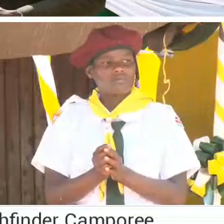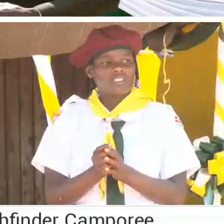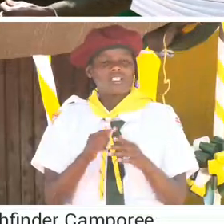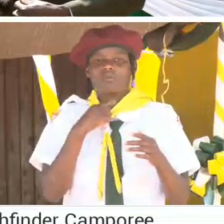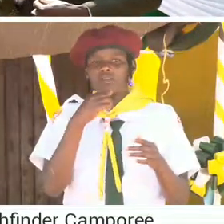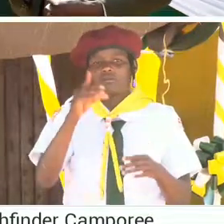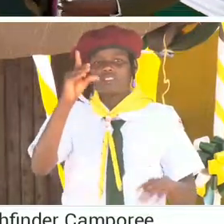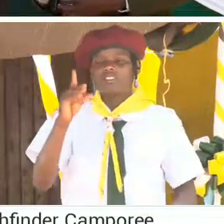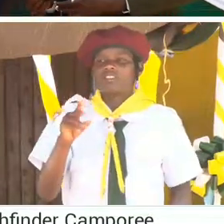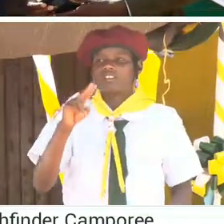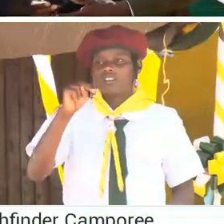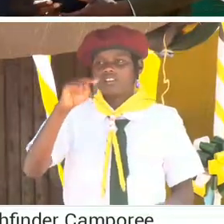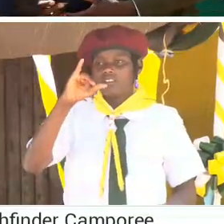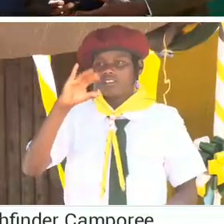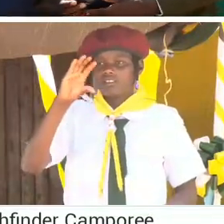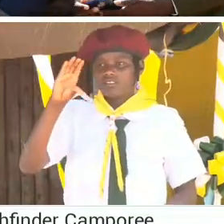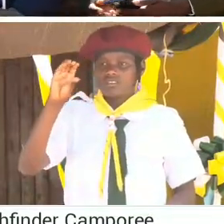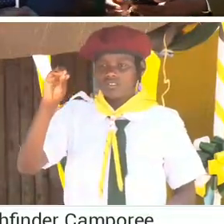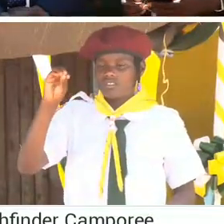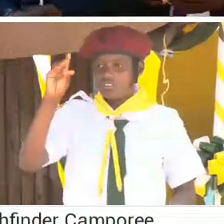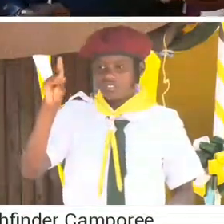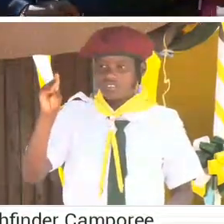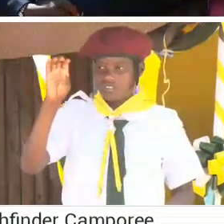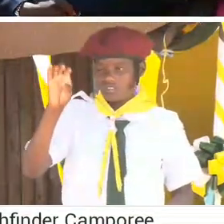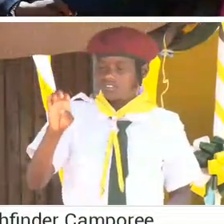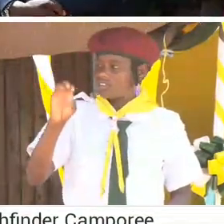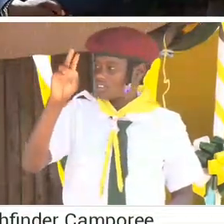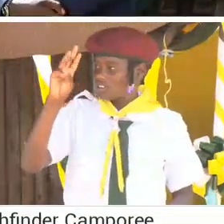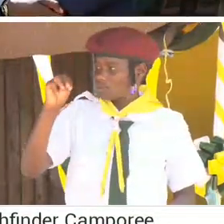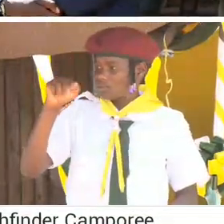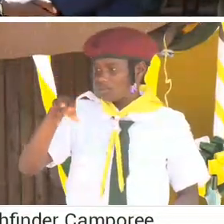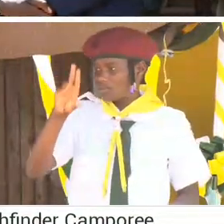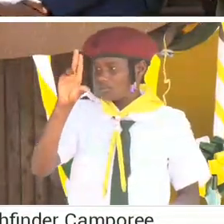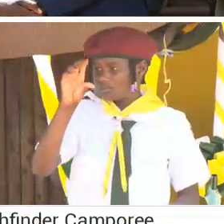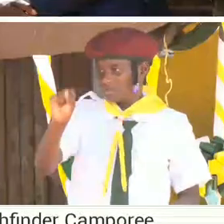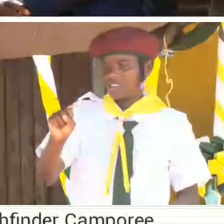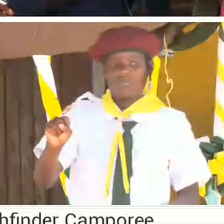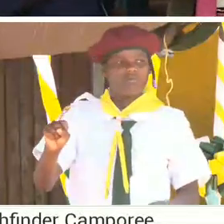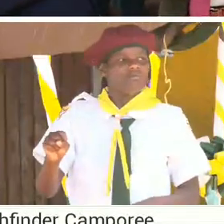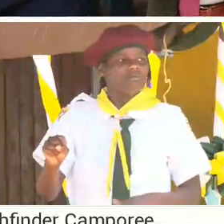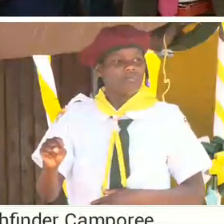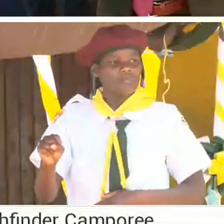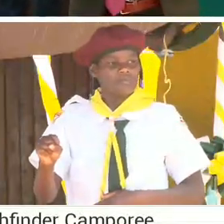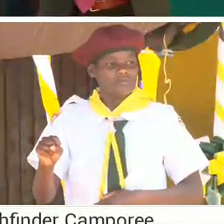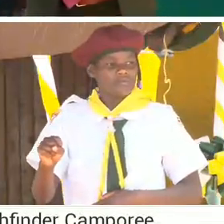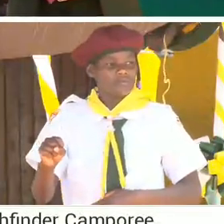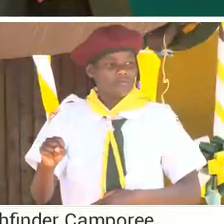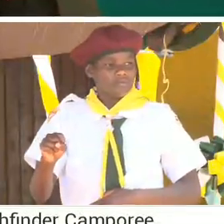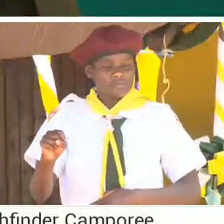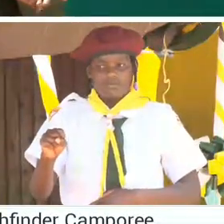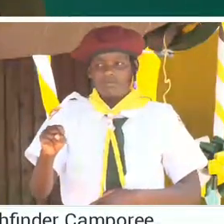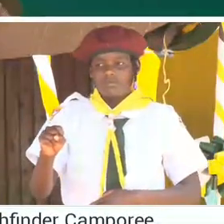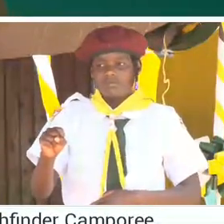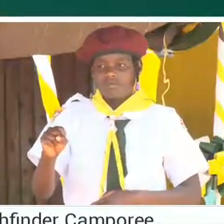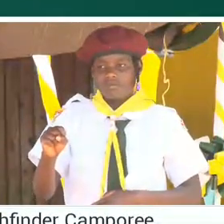Nicodemus kwenye Yohana, Mungu awabariki. Kwenye Yohana 3 fungu la 3 anamwambia